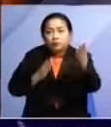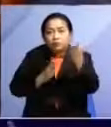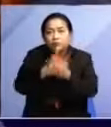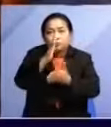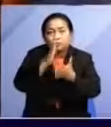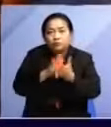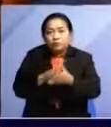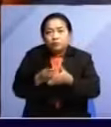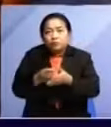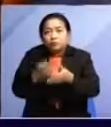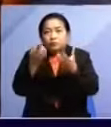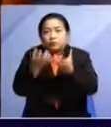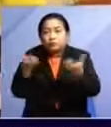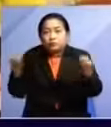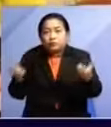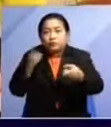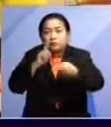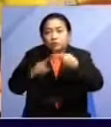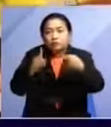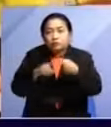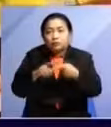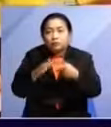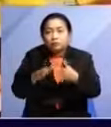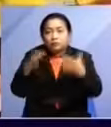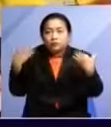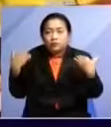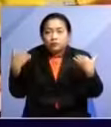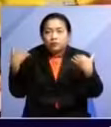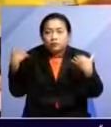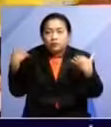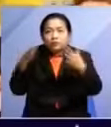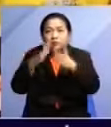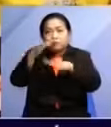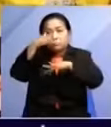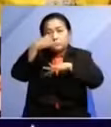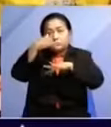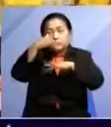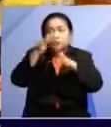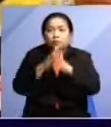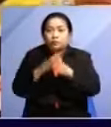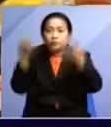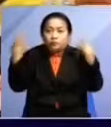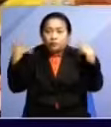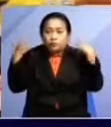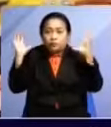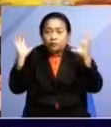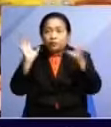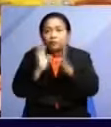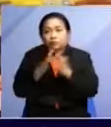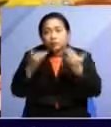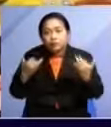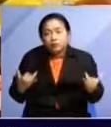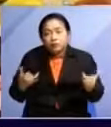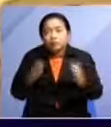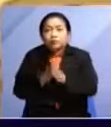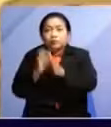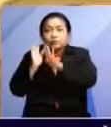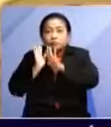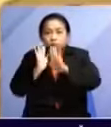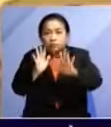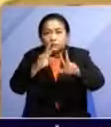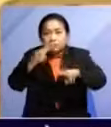ควรจะได้รับดังเช่นนโยบายของรัฐบาลในปัจจุบันที่มุ่งเน้นช่วยเหลือคนพิการและผู้สูงอายุเป็นกลุ่มเป้าหมายที่เปราะบางที่สุด